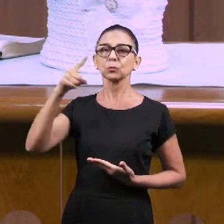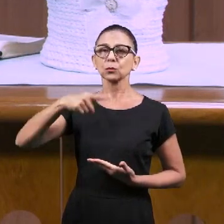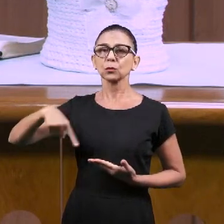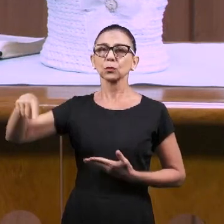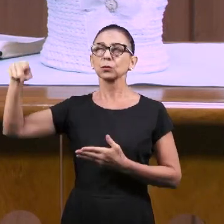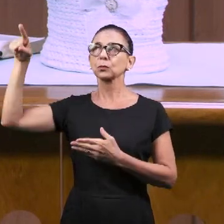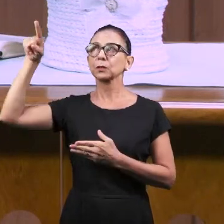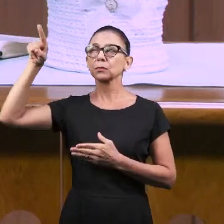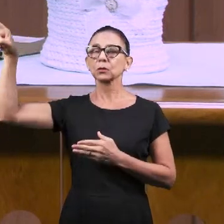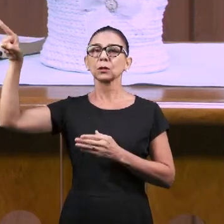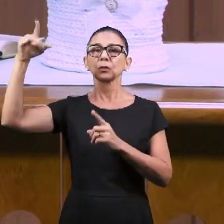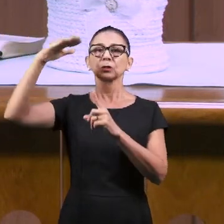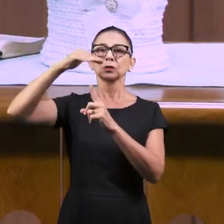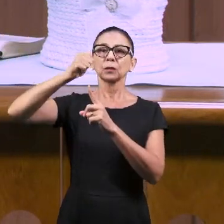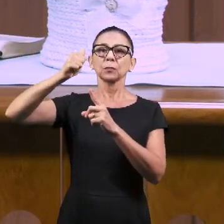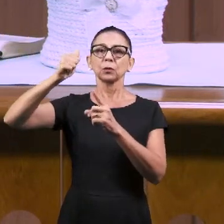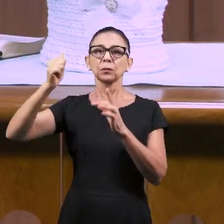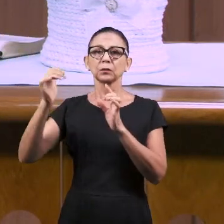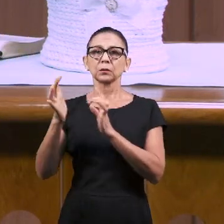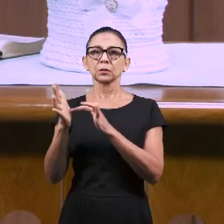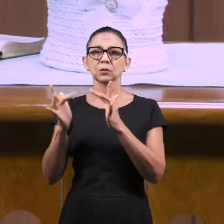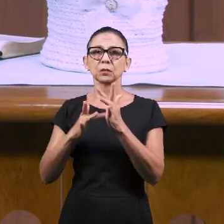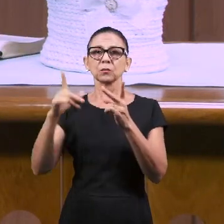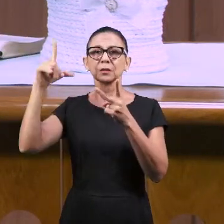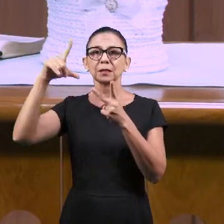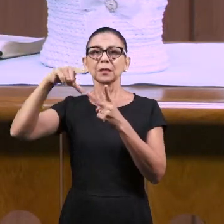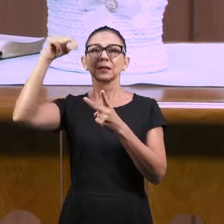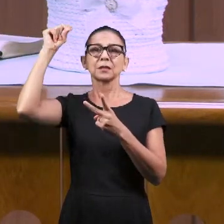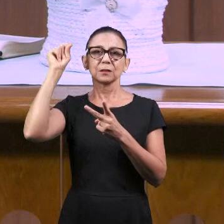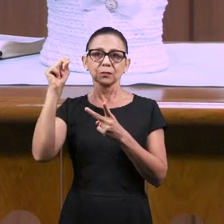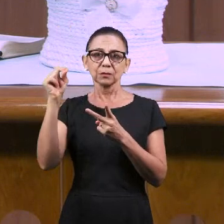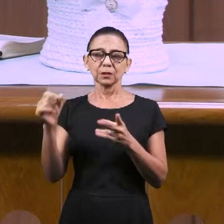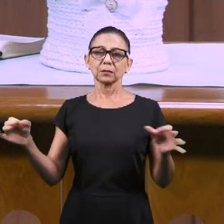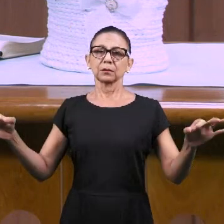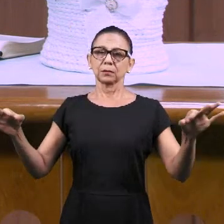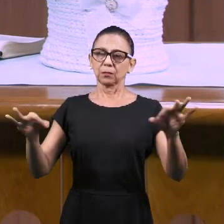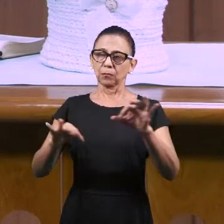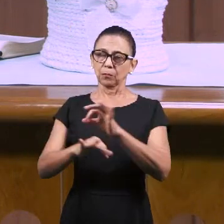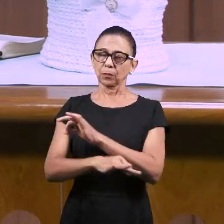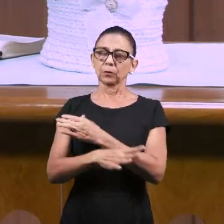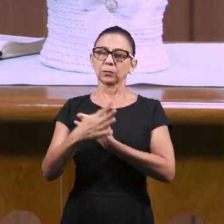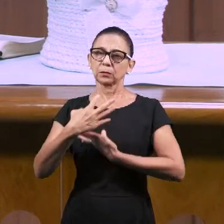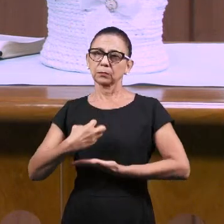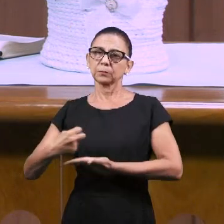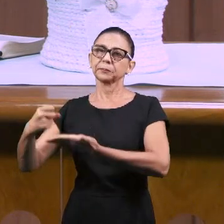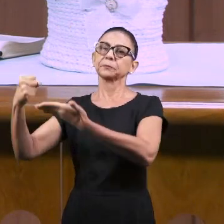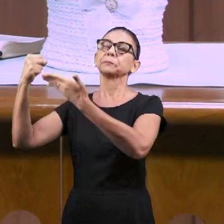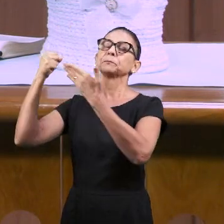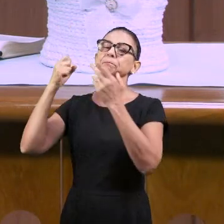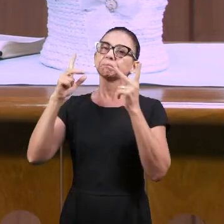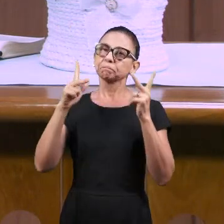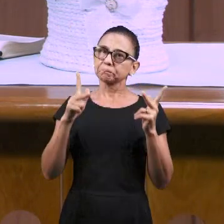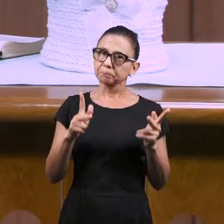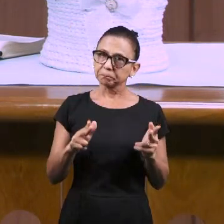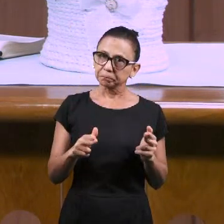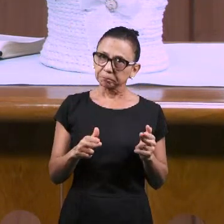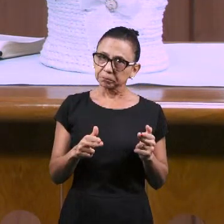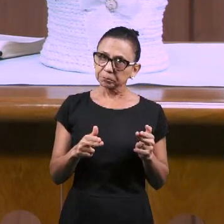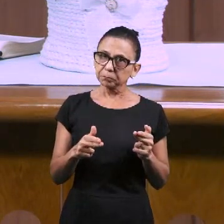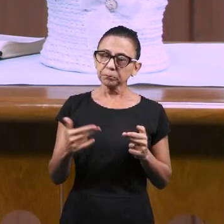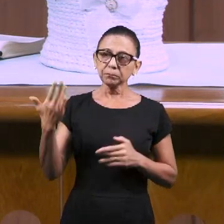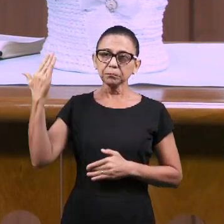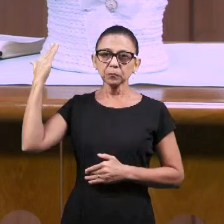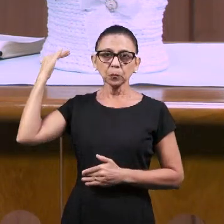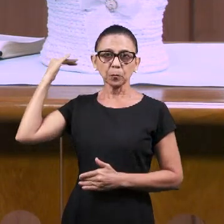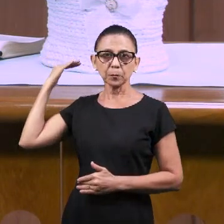appelés, tous élus, tous les fidèles sont prêts pour le départ, comme a été le